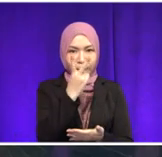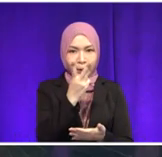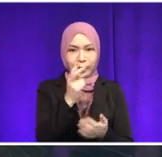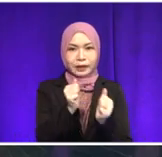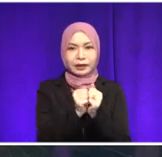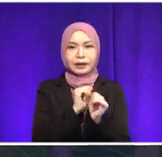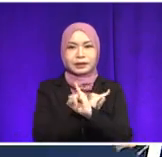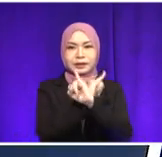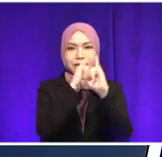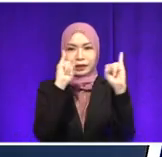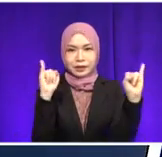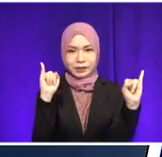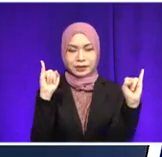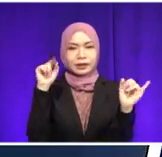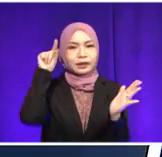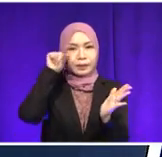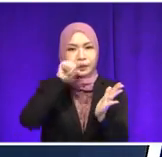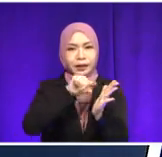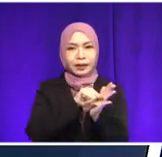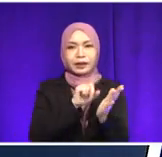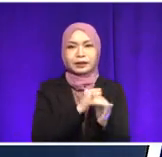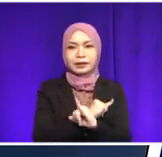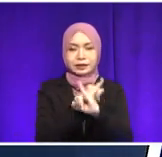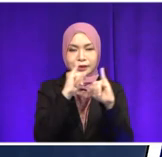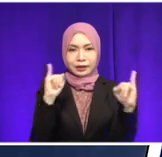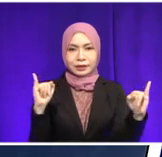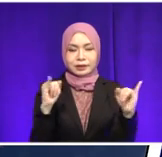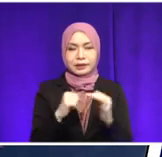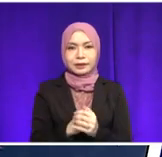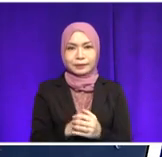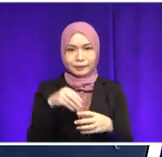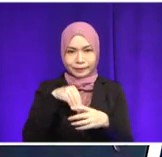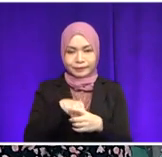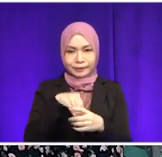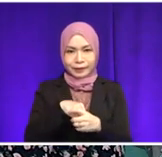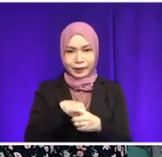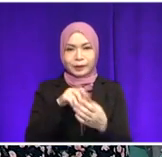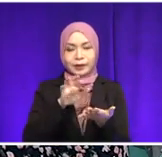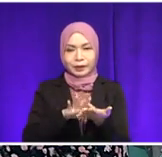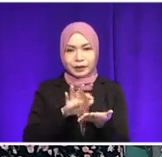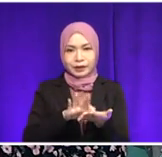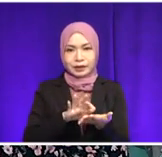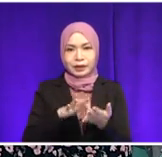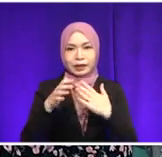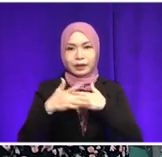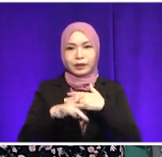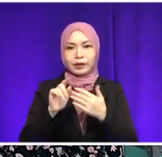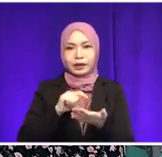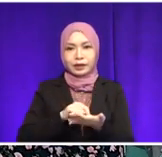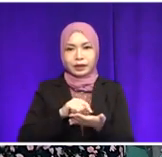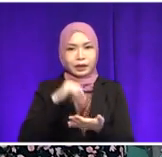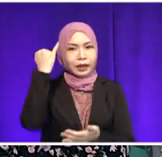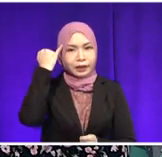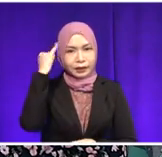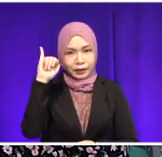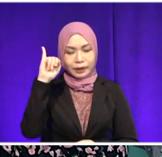untuk dapatkan ide yang pasti dalam perbincangan awal Ini akhirnya jelas ee